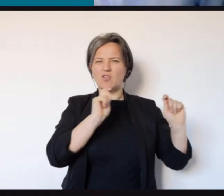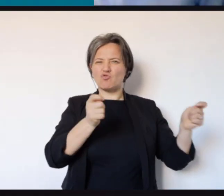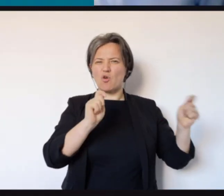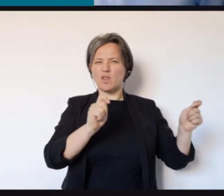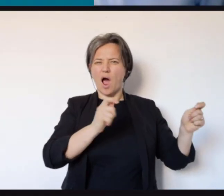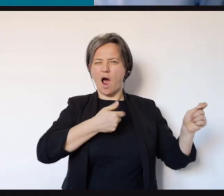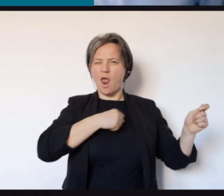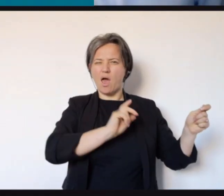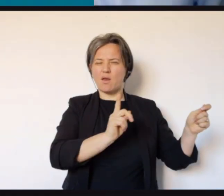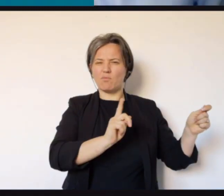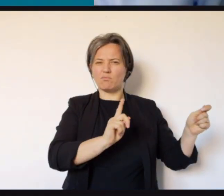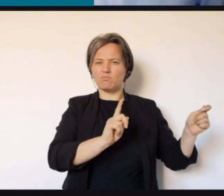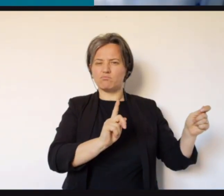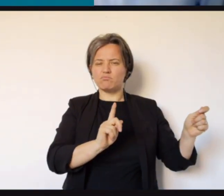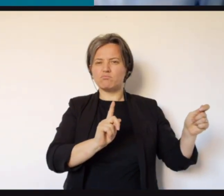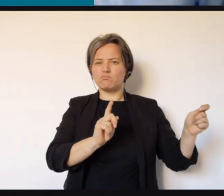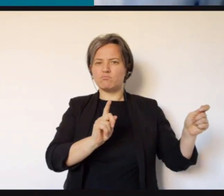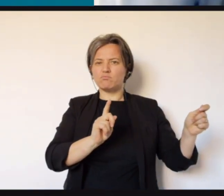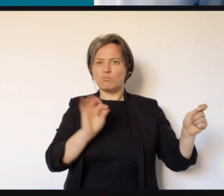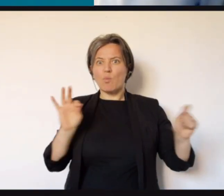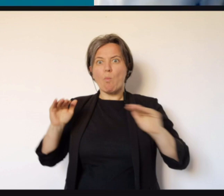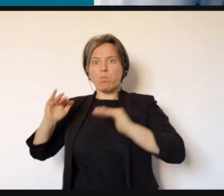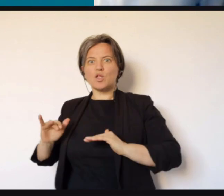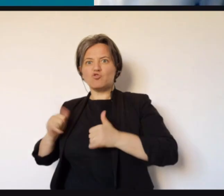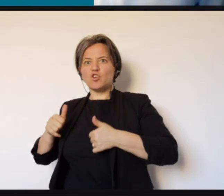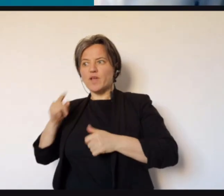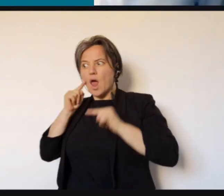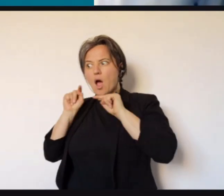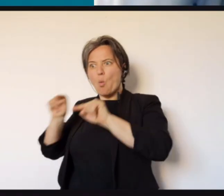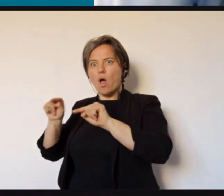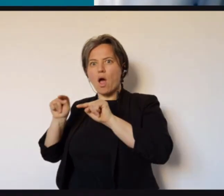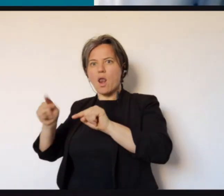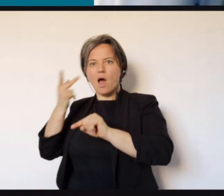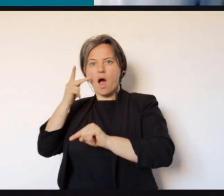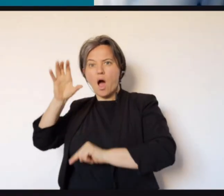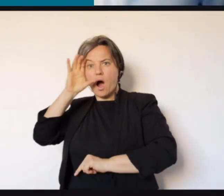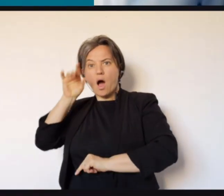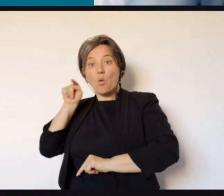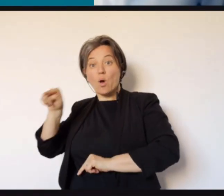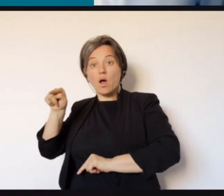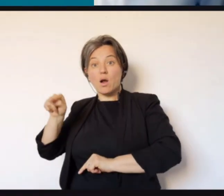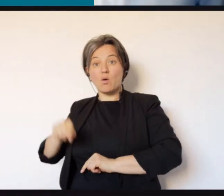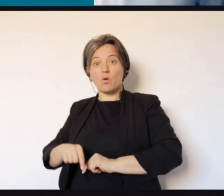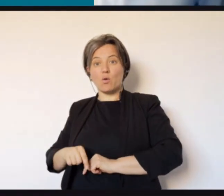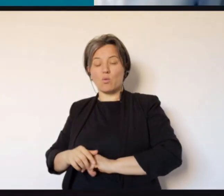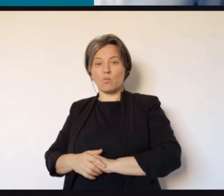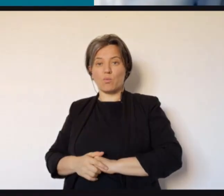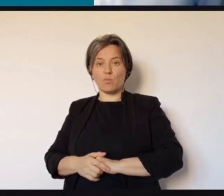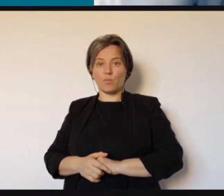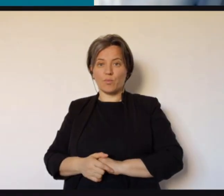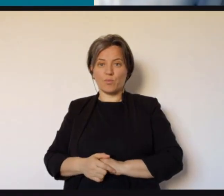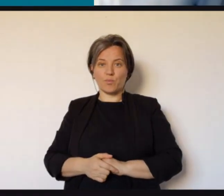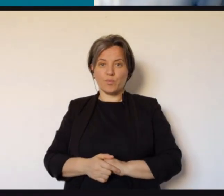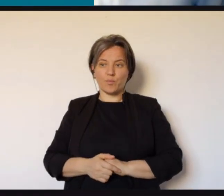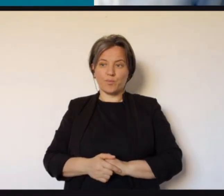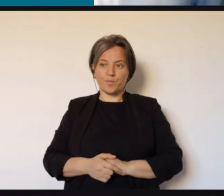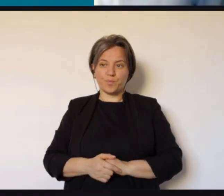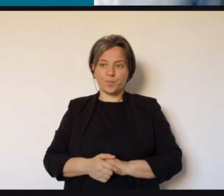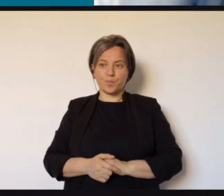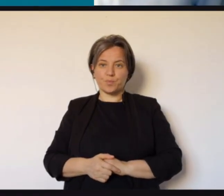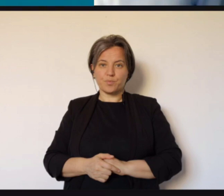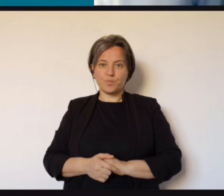non ci fidavamo neanche di quanto riportato, volevamo proprio sentire la conferenza